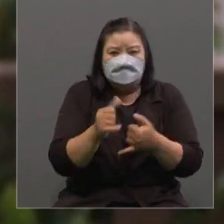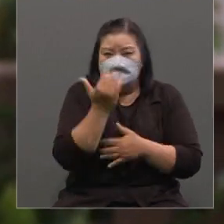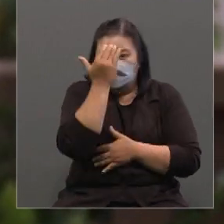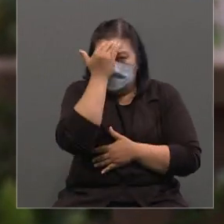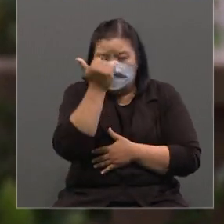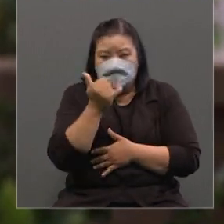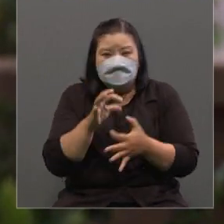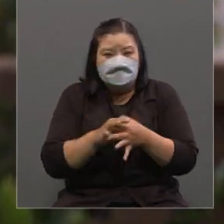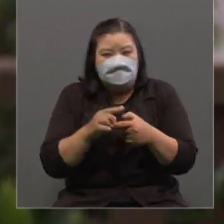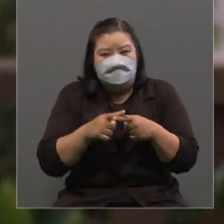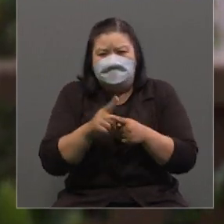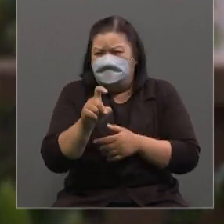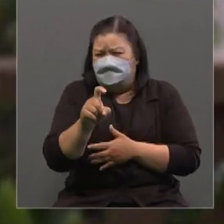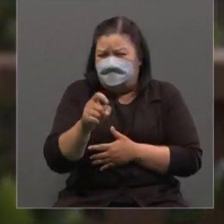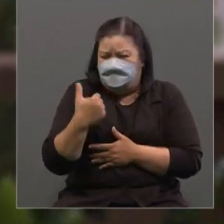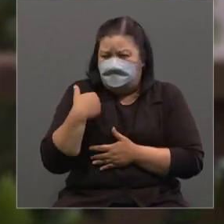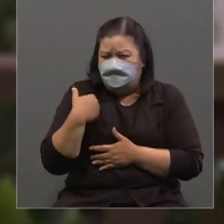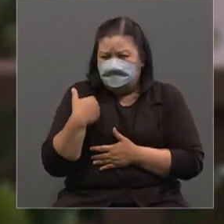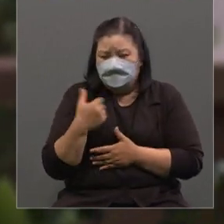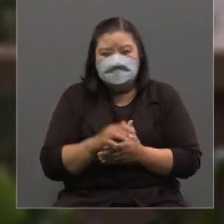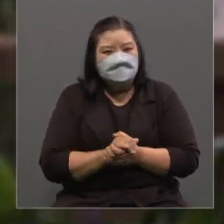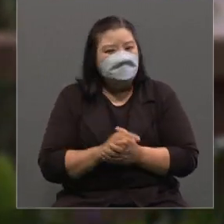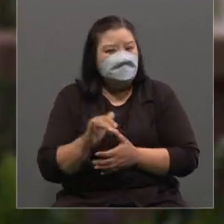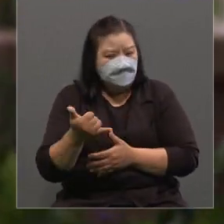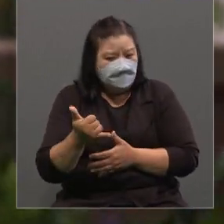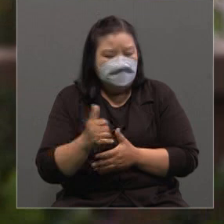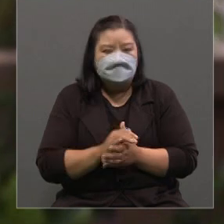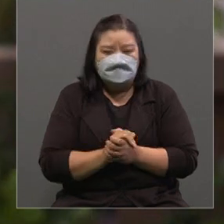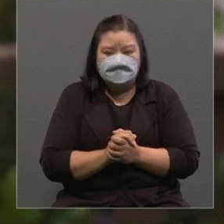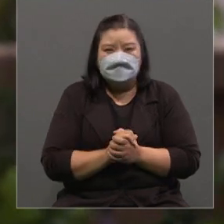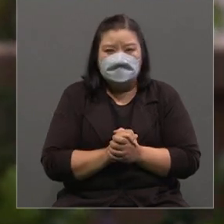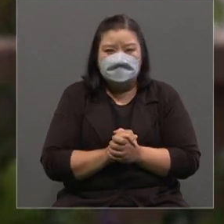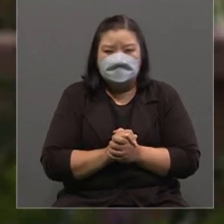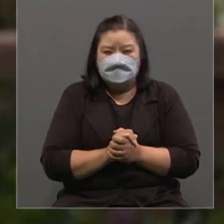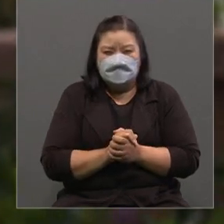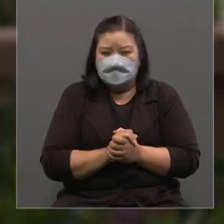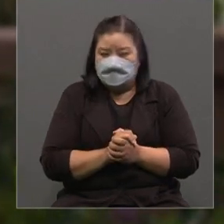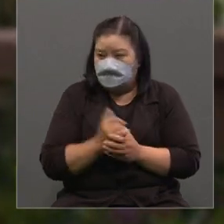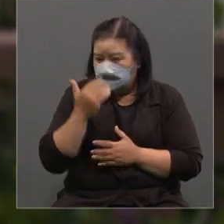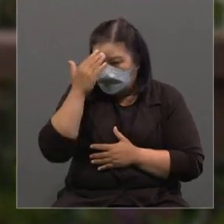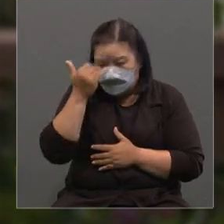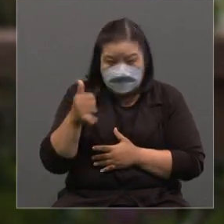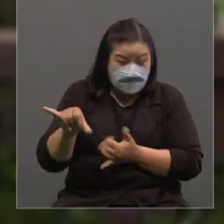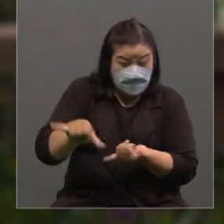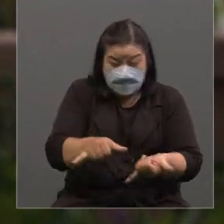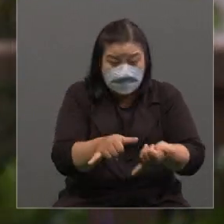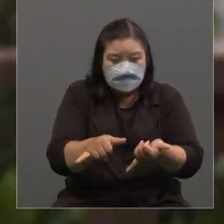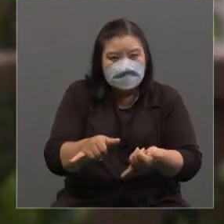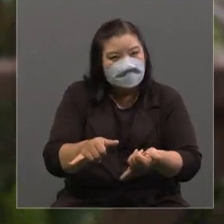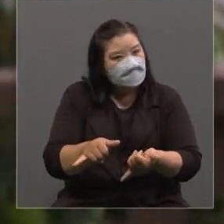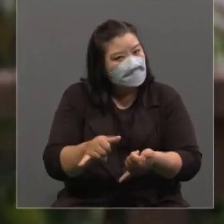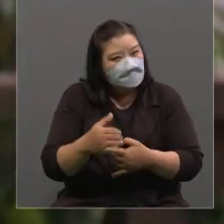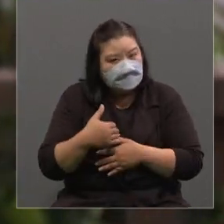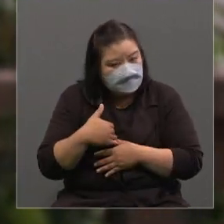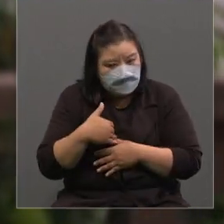ขั้นบาดเจ็บหรือเสียชีวิตนะคะมีโอกาสเป็นไปได้สูงเพราะว่าตอนนี้คือเขาเข้าทุกพื้นที่ทุกหมู่บ้านในระยะ